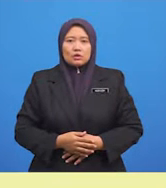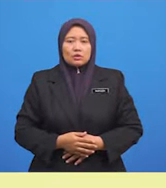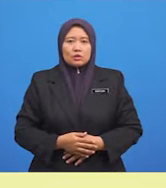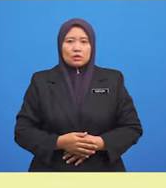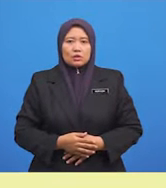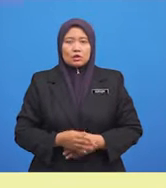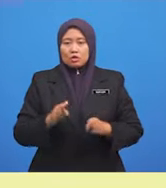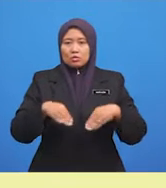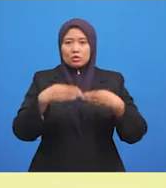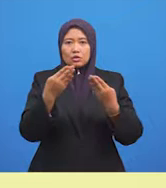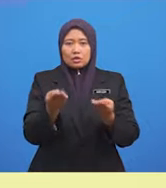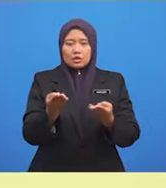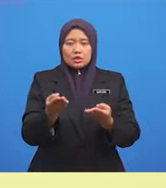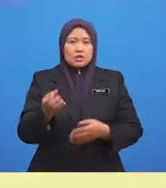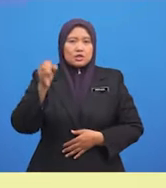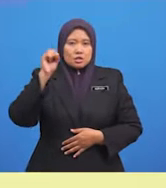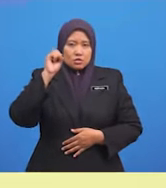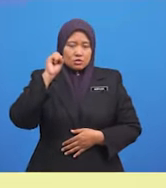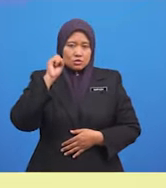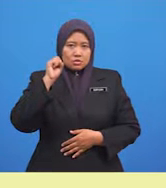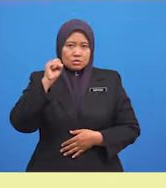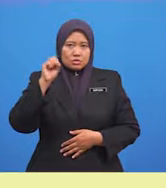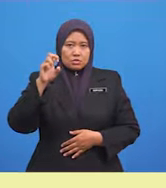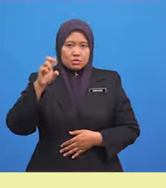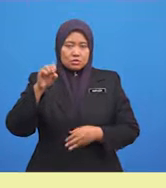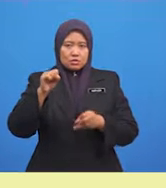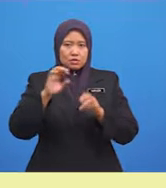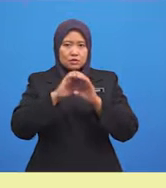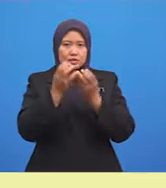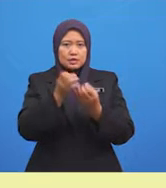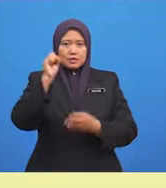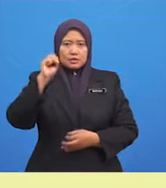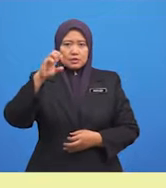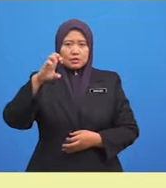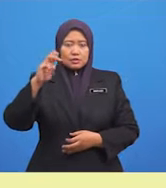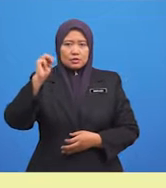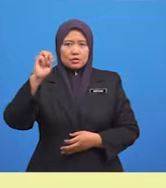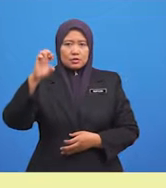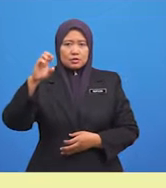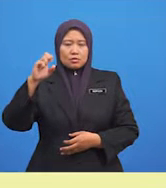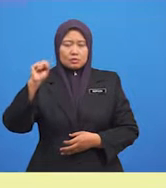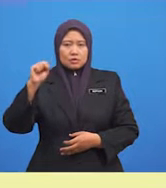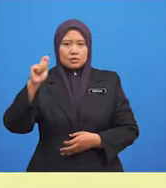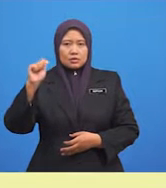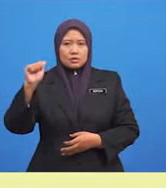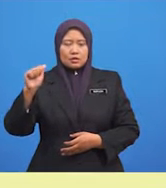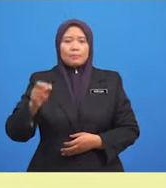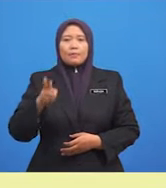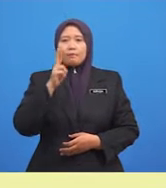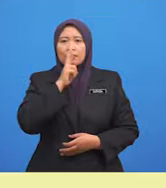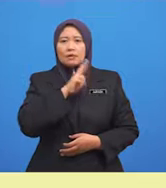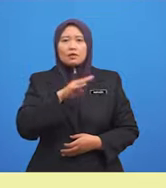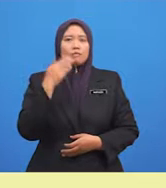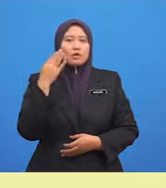Diberi set semester ialah merah, hijau, biru dan kuning. Manakala set